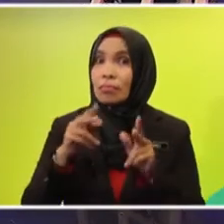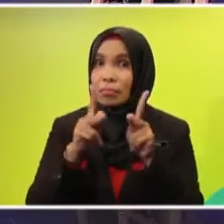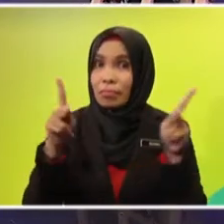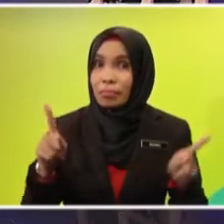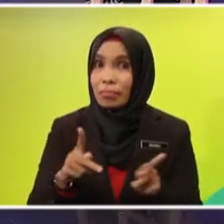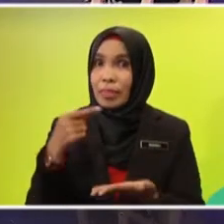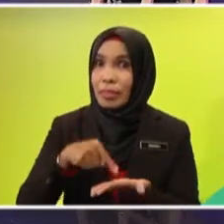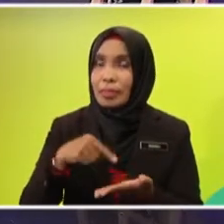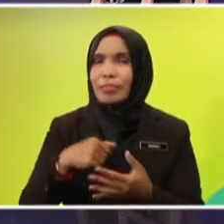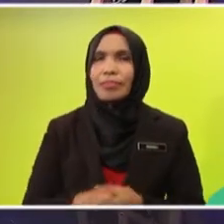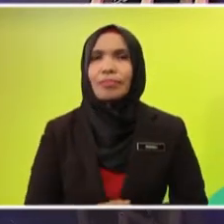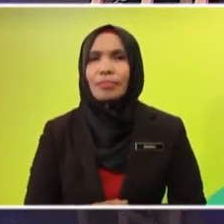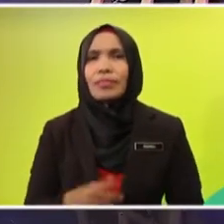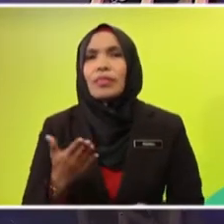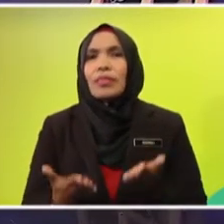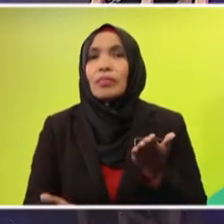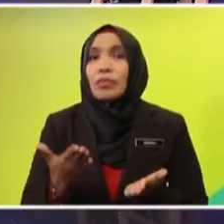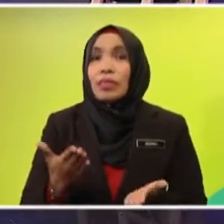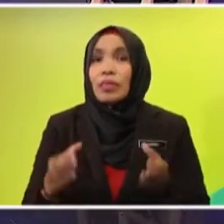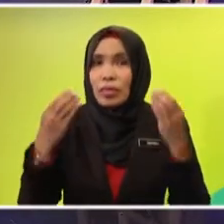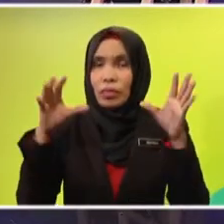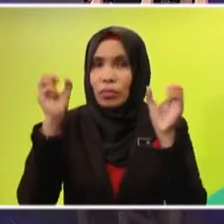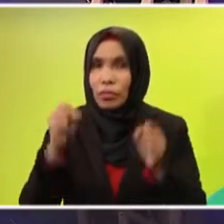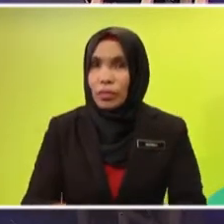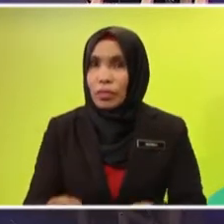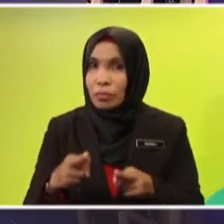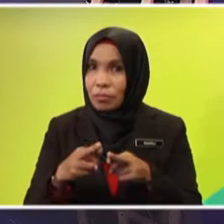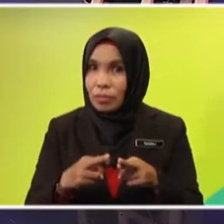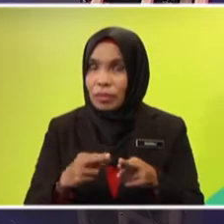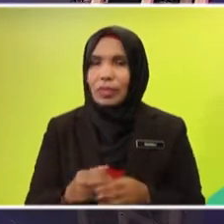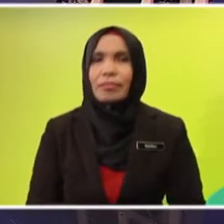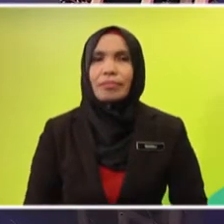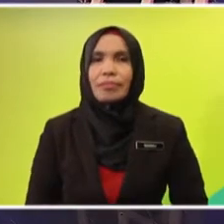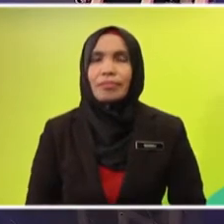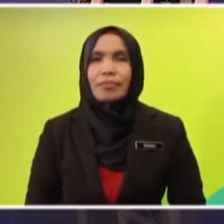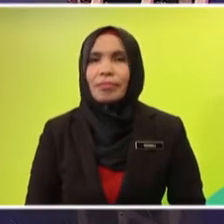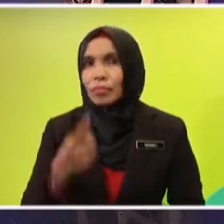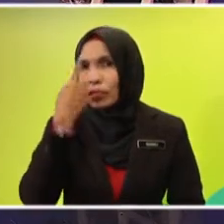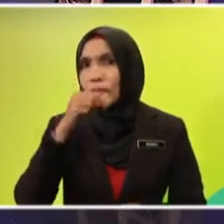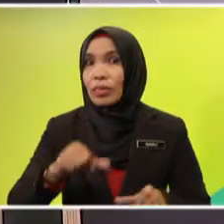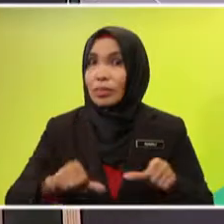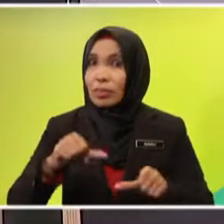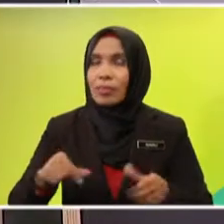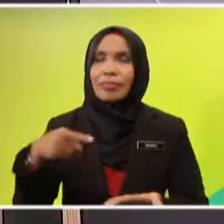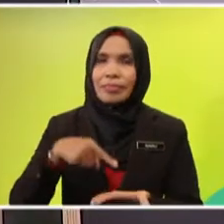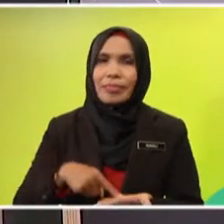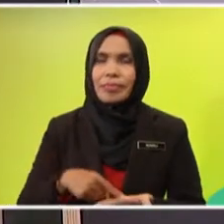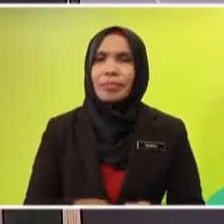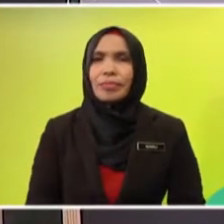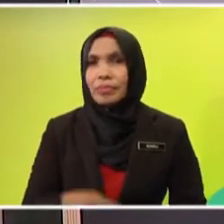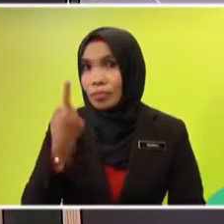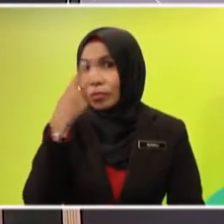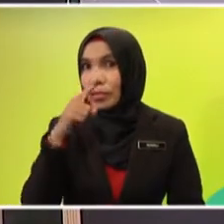Mungkin cukup boleh berikan sedikit kesimpulan mengenai activity kita yang sekarang ini selesai untuk yang ini kita